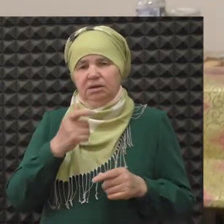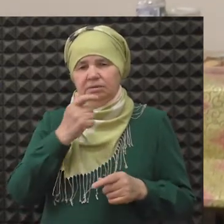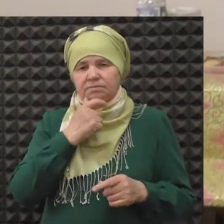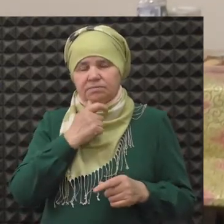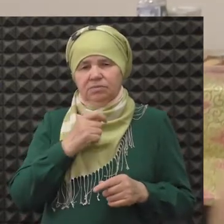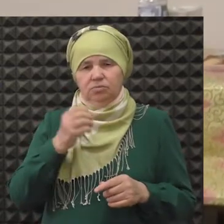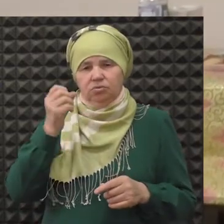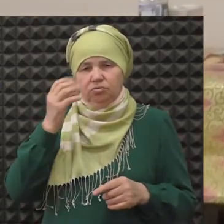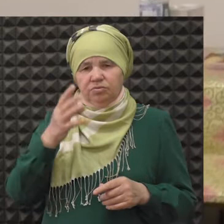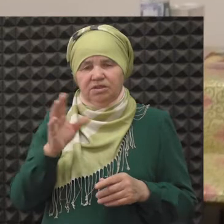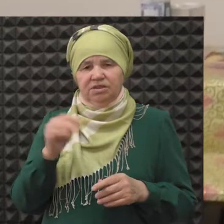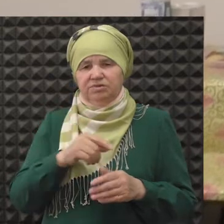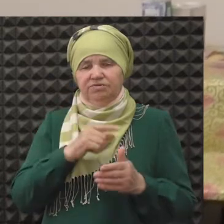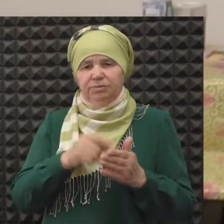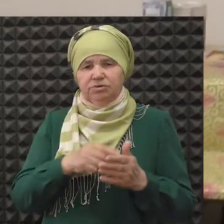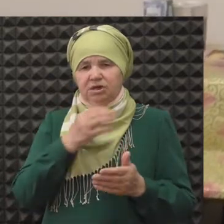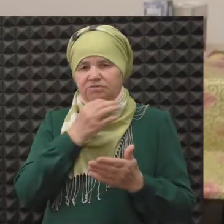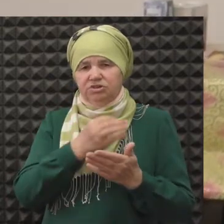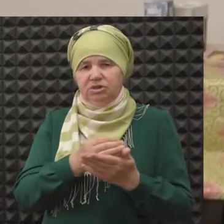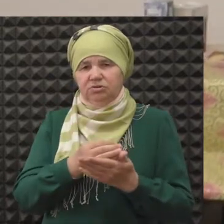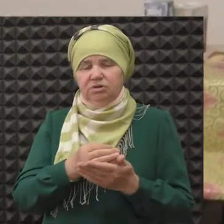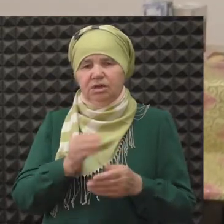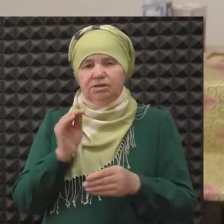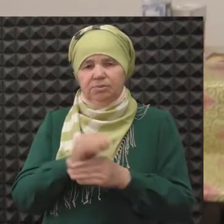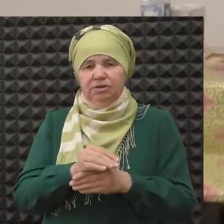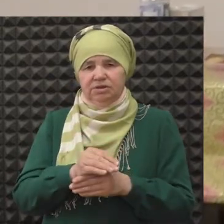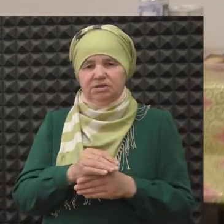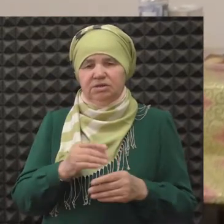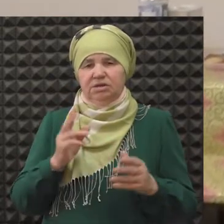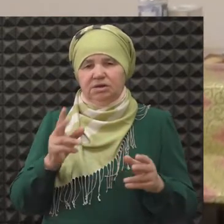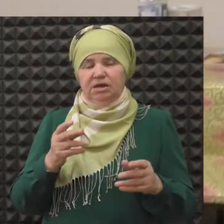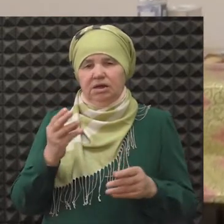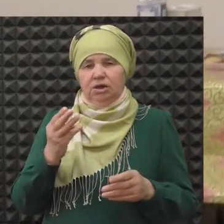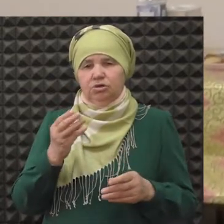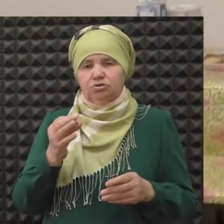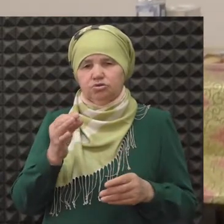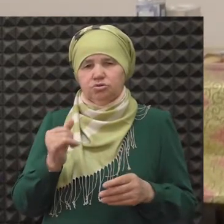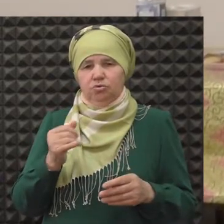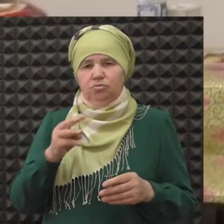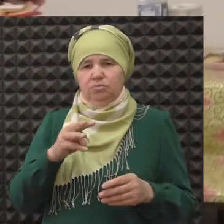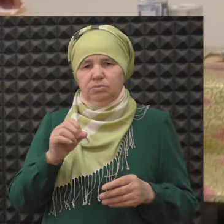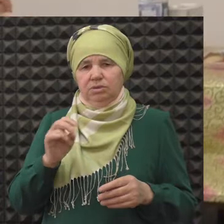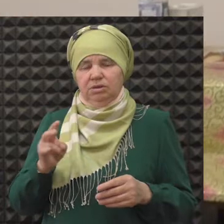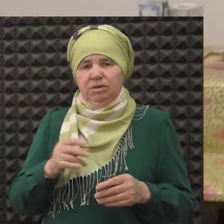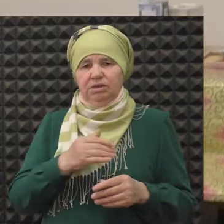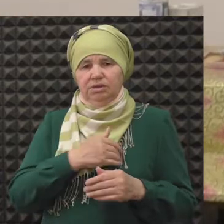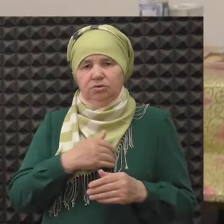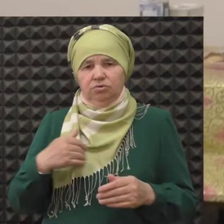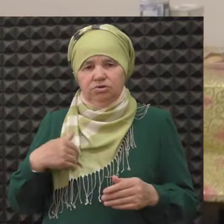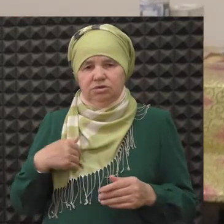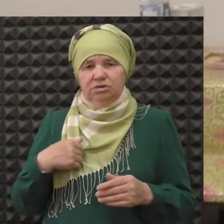дипломатичные. Они на все вопросы отвечают. И дополнительно, я как шоумен, мне